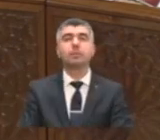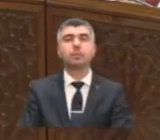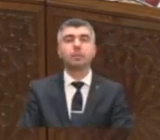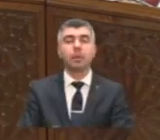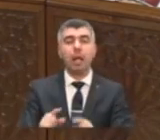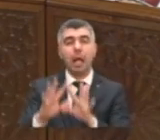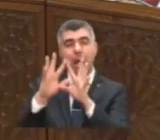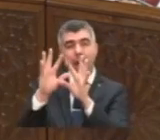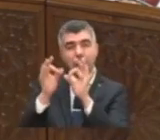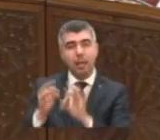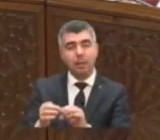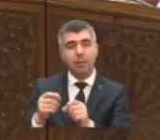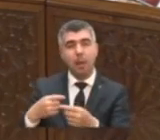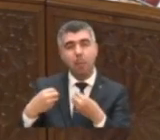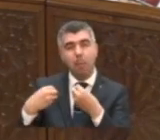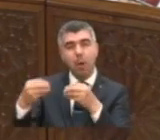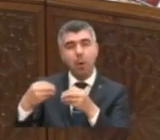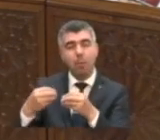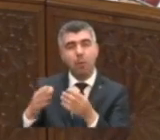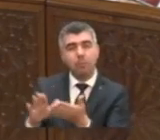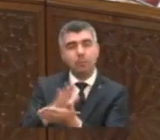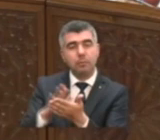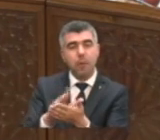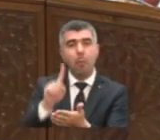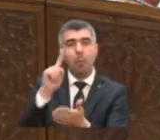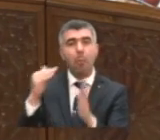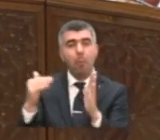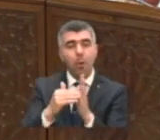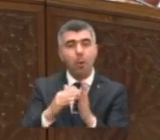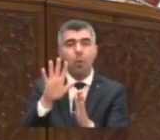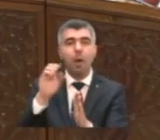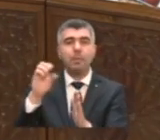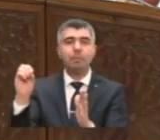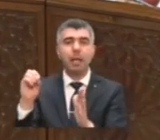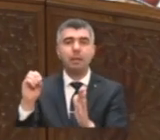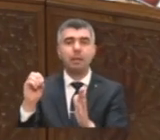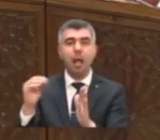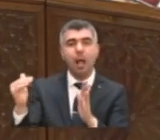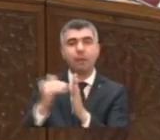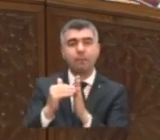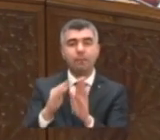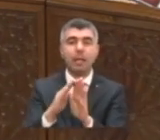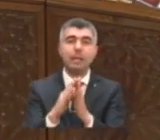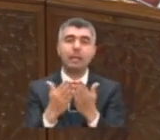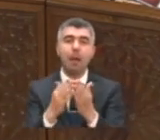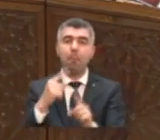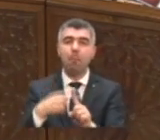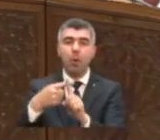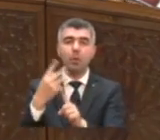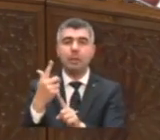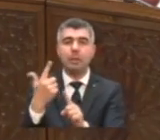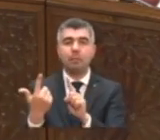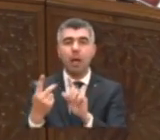عدد النسخ المبيعه حوالي 1,500,000 كتاب تباع، يعني تزاد 37%.